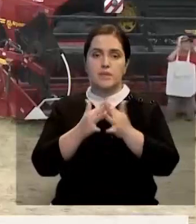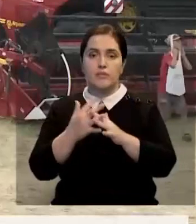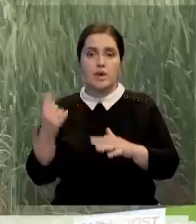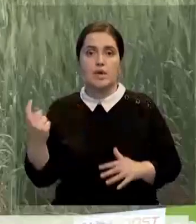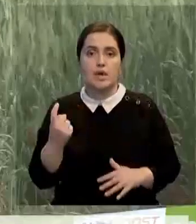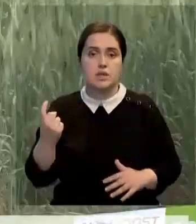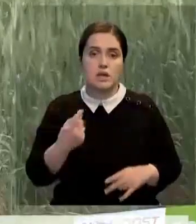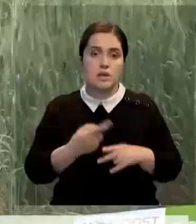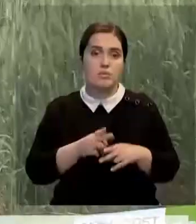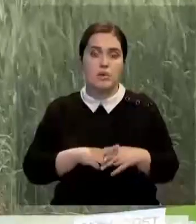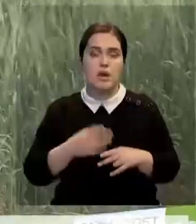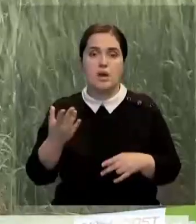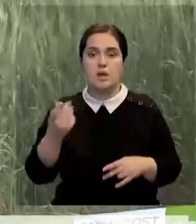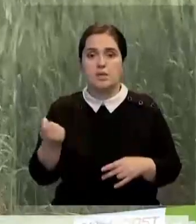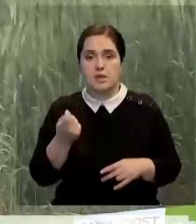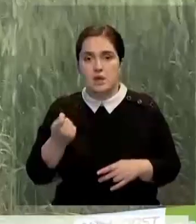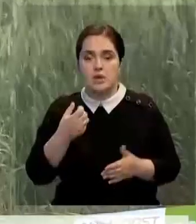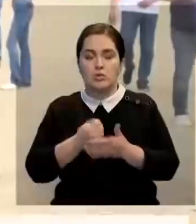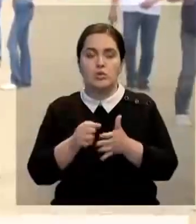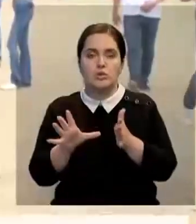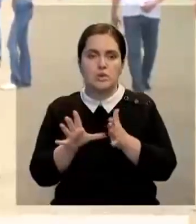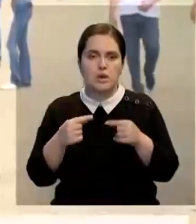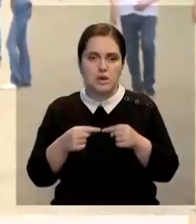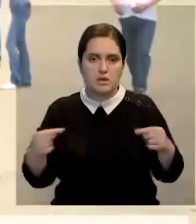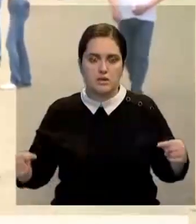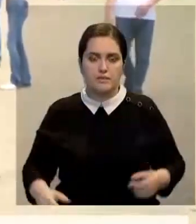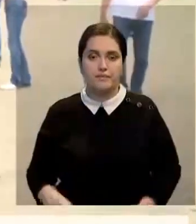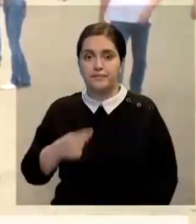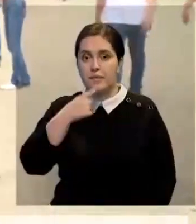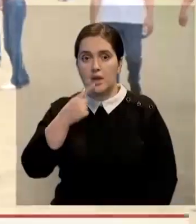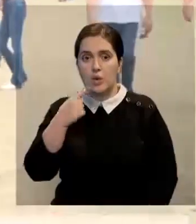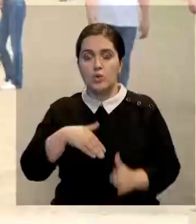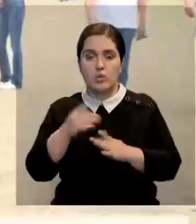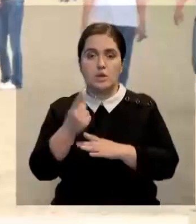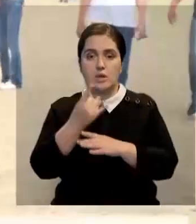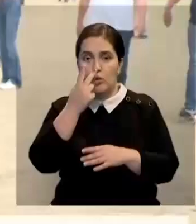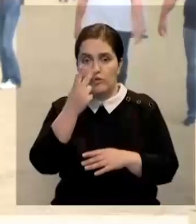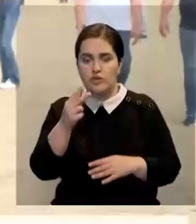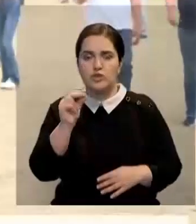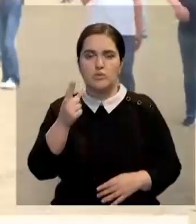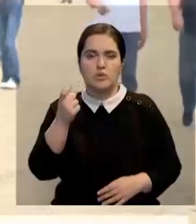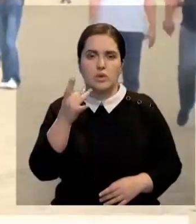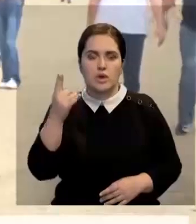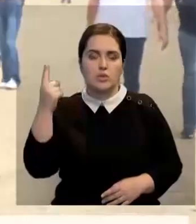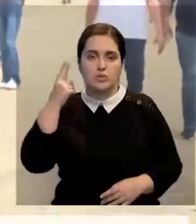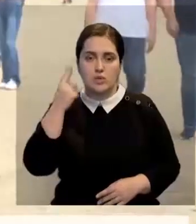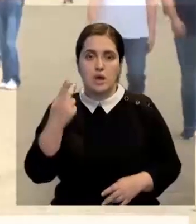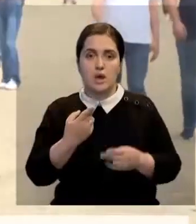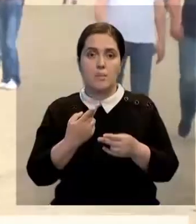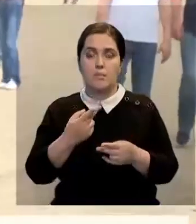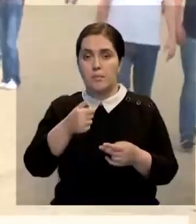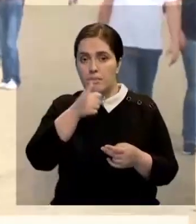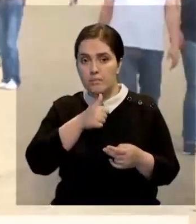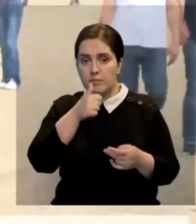хозяйства, от экспериментальных сортов зерна до цифровых платформ. Есть поговорка, да, лучше один раз увидеть, чем 100 раз услышать. Наглядно на практике в тестовом